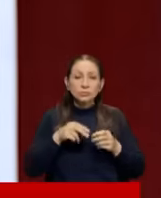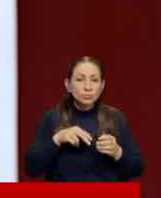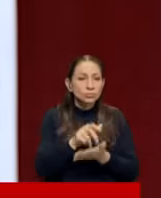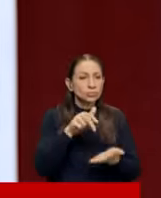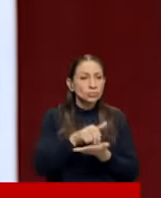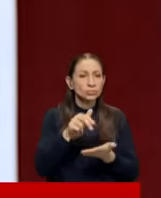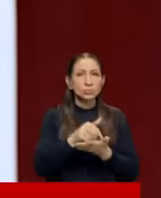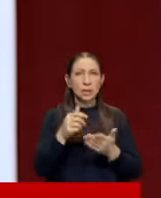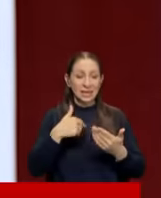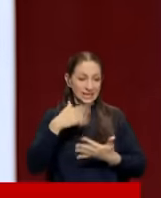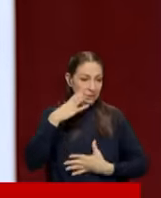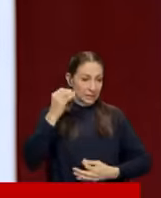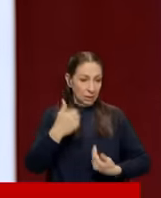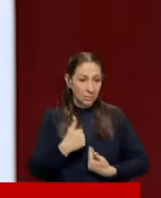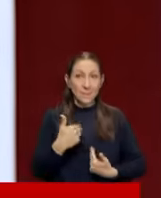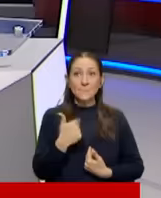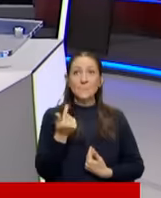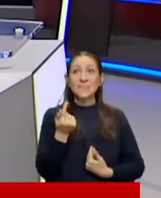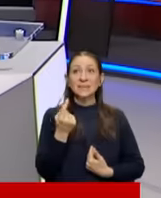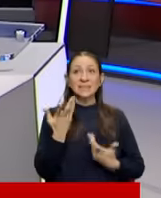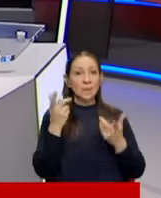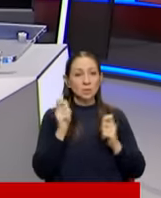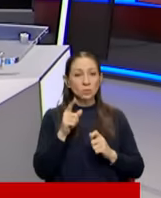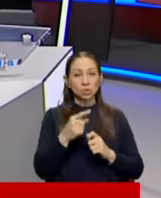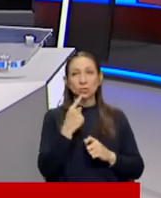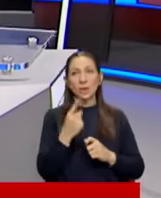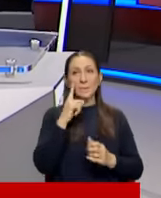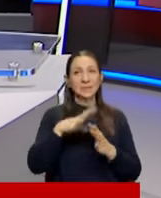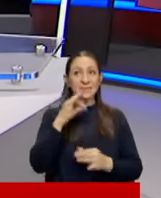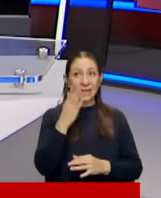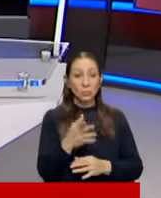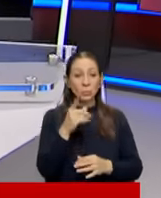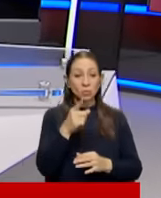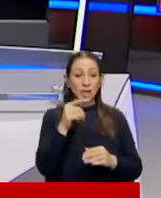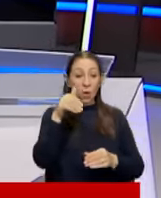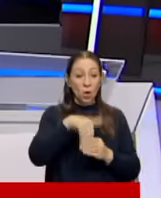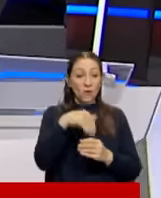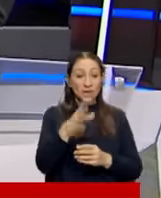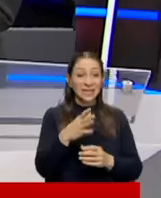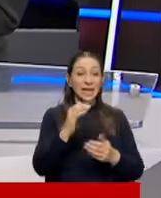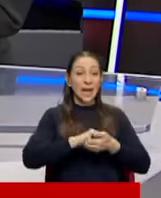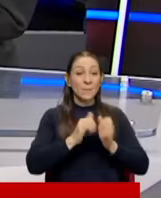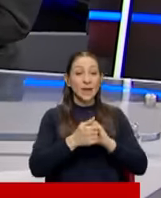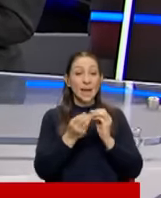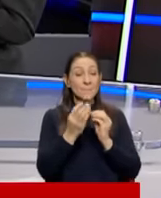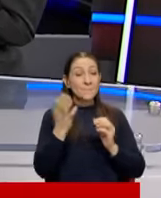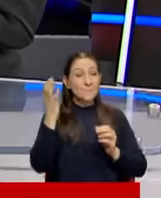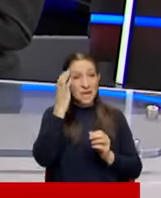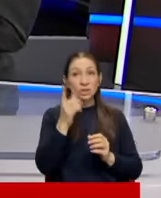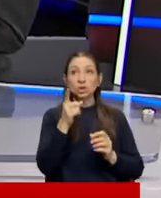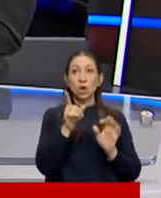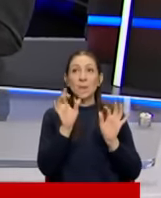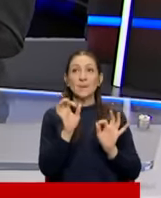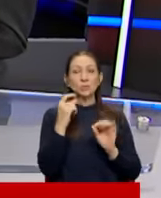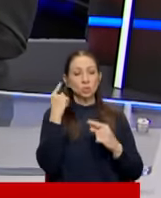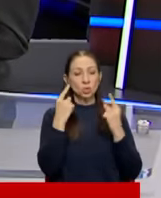burada önemli olduğunu düşünüyorum ben biraz e ne yapacaksam onu söyle yen bir insanım bunu da seçmenin anladığını Yani kampanyanın en başında şöyle